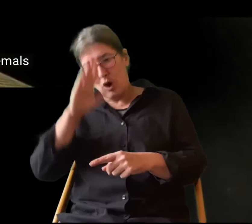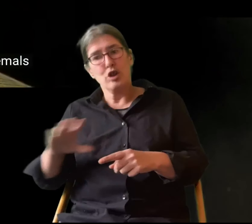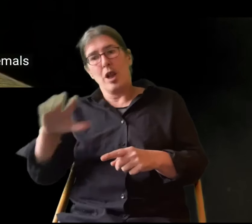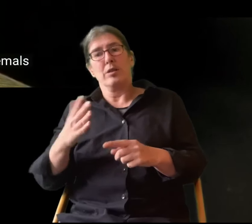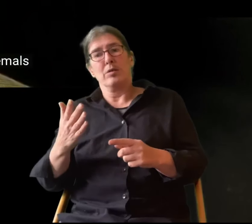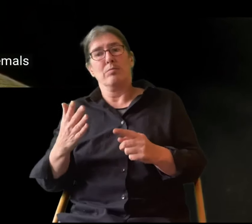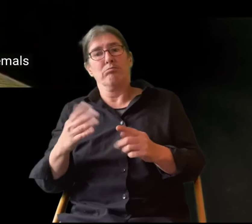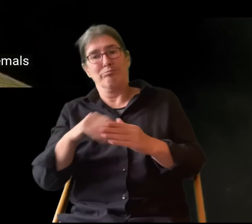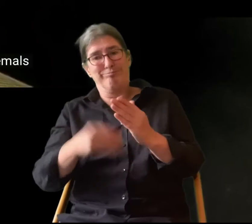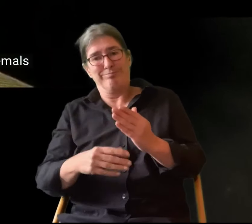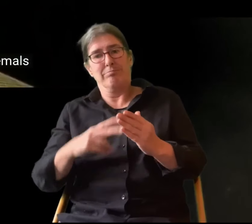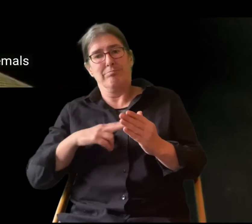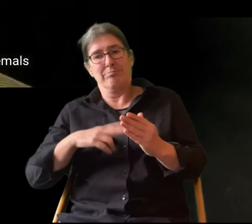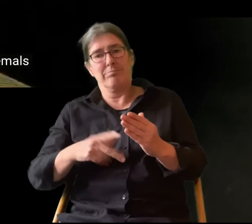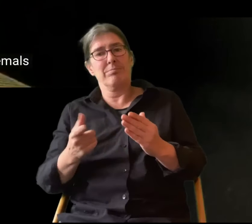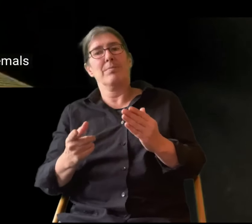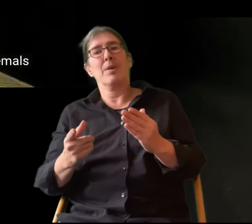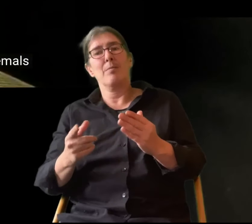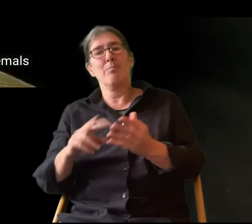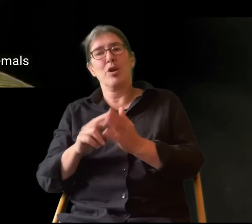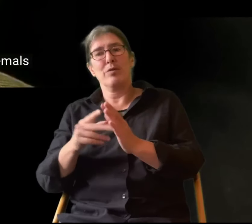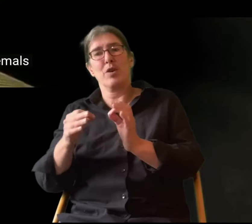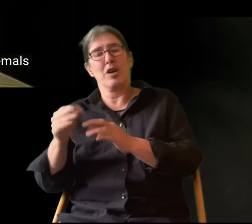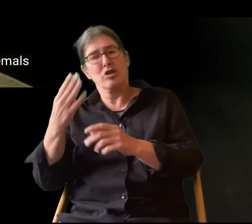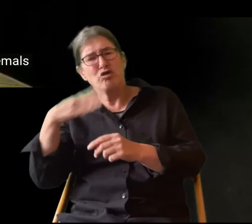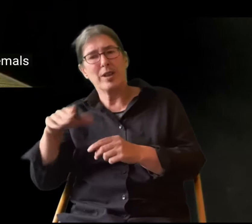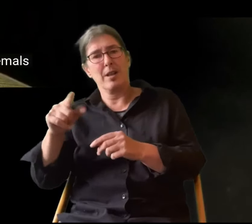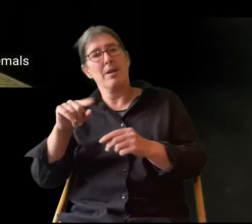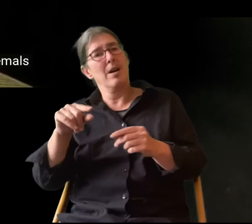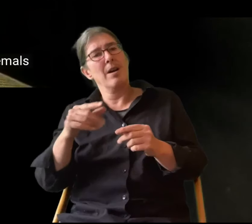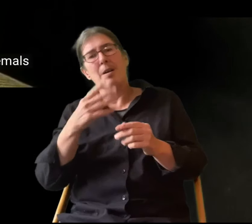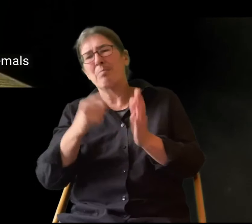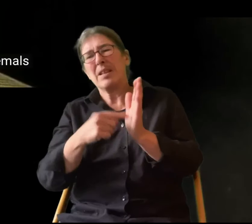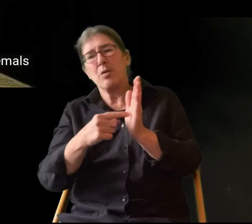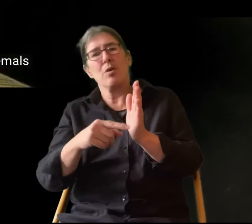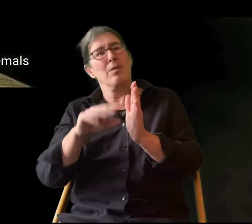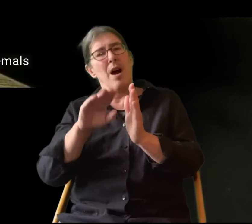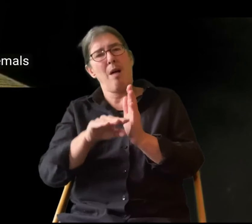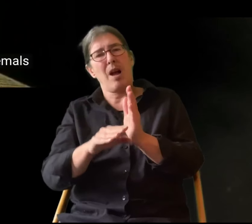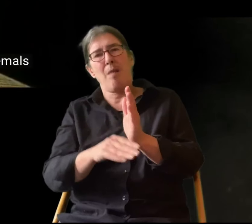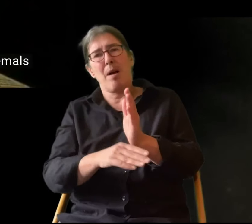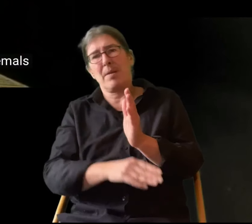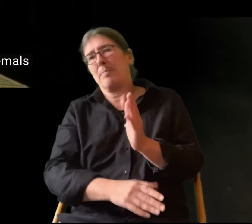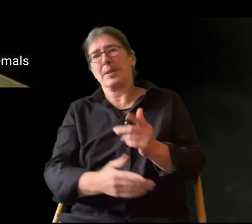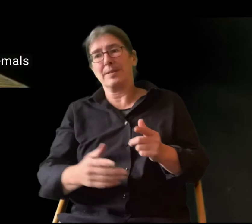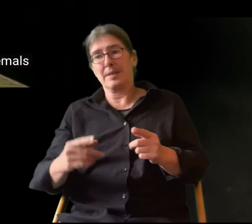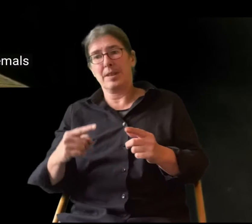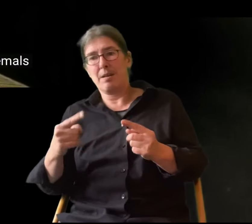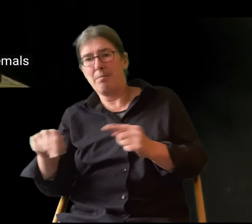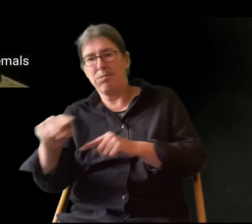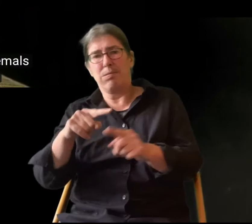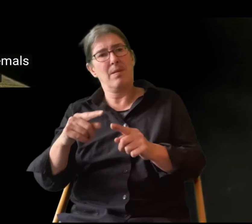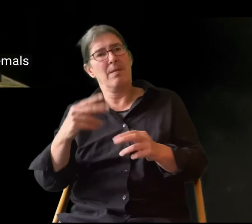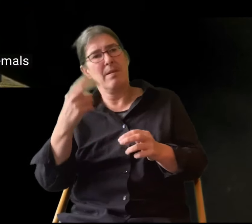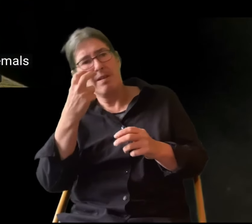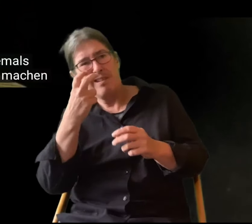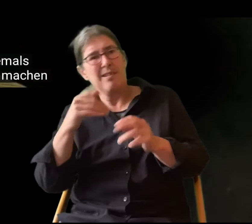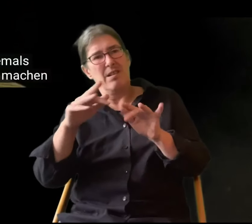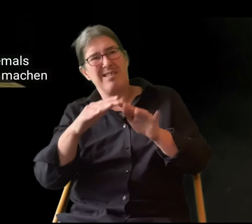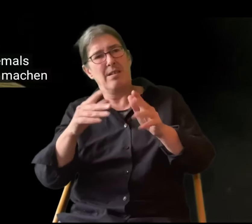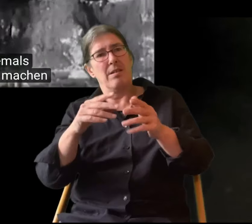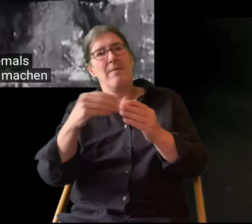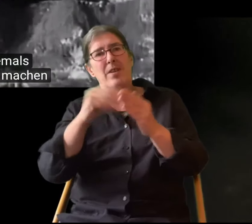geschickt waren diesen vertrag ein mädchen zu durchlöchern und am ende hin also ein stück papier